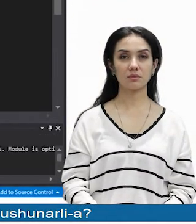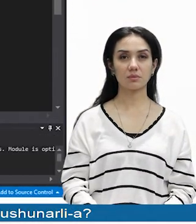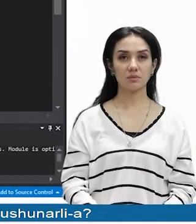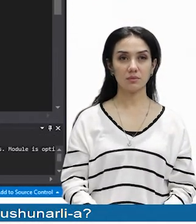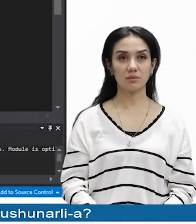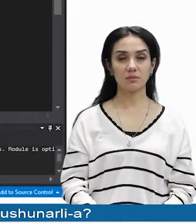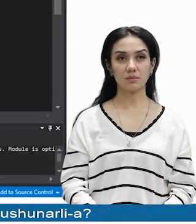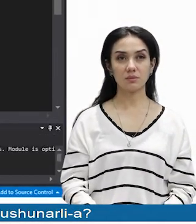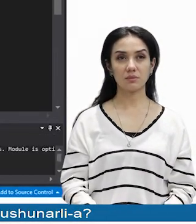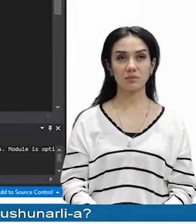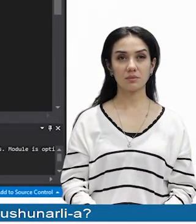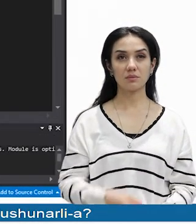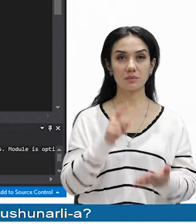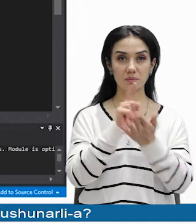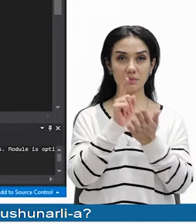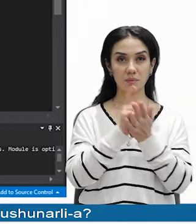Xo'sh, shartni almashtirsak.